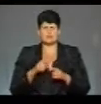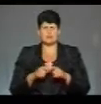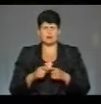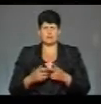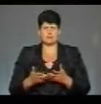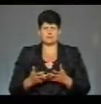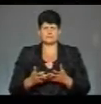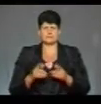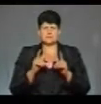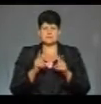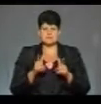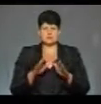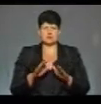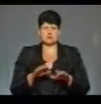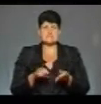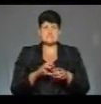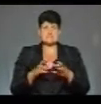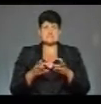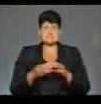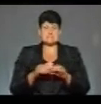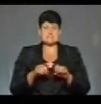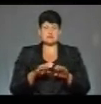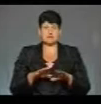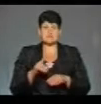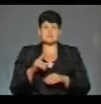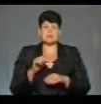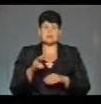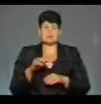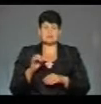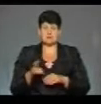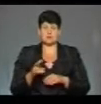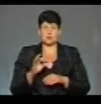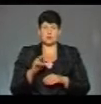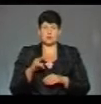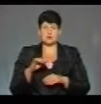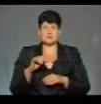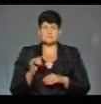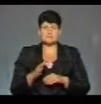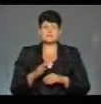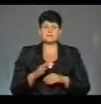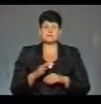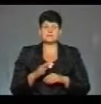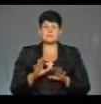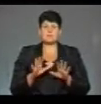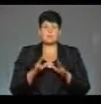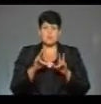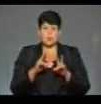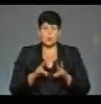Згідно заключення, яке видали Залізняку Ользі, на момент огляду,